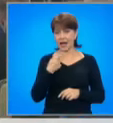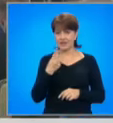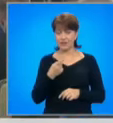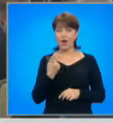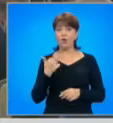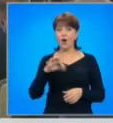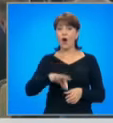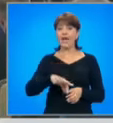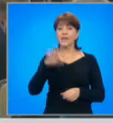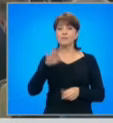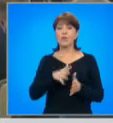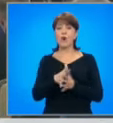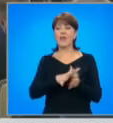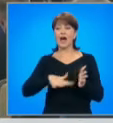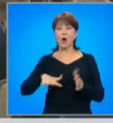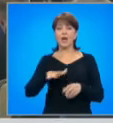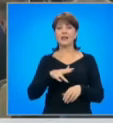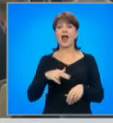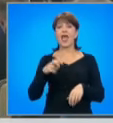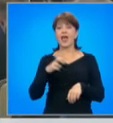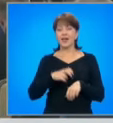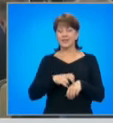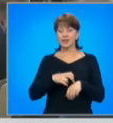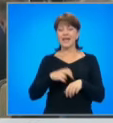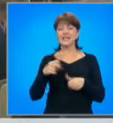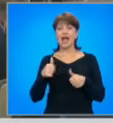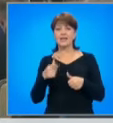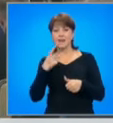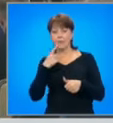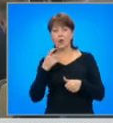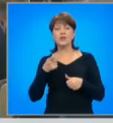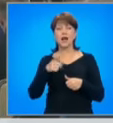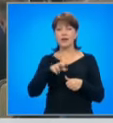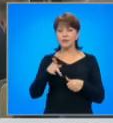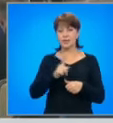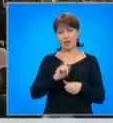Но избора на народа в Донецк и Луганск, Запорожие и Херсон няма да обсъждаме.